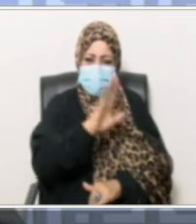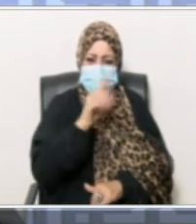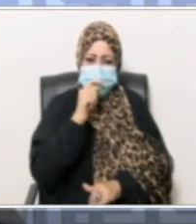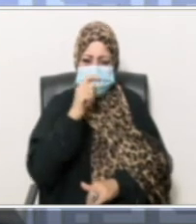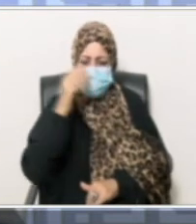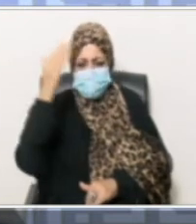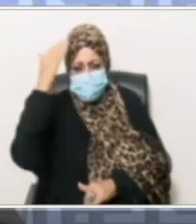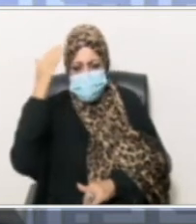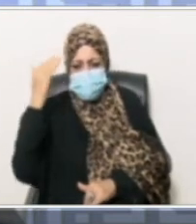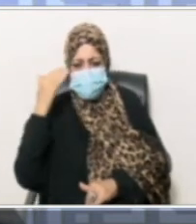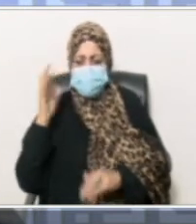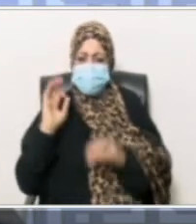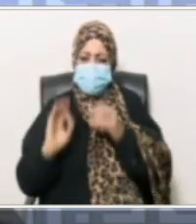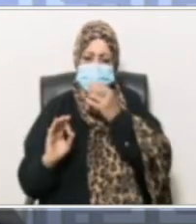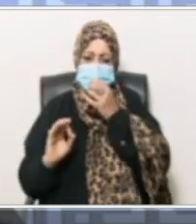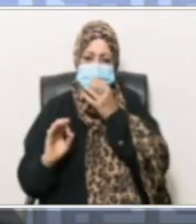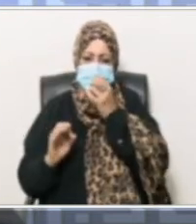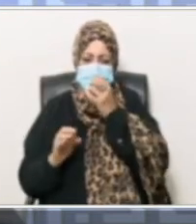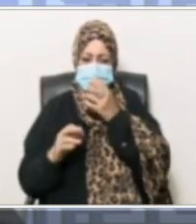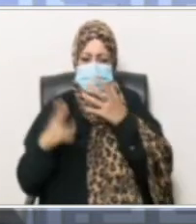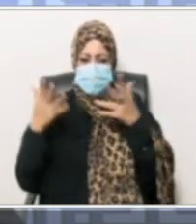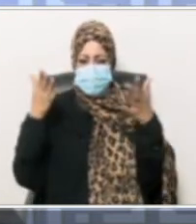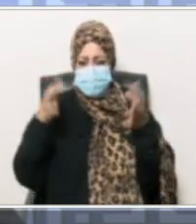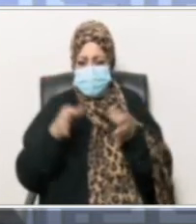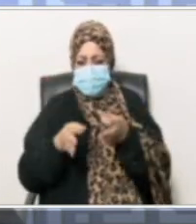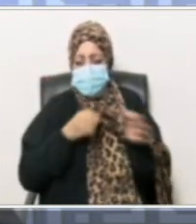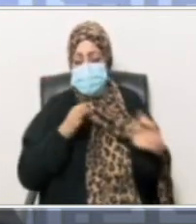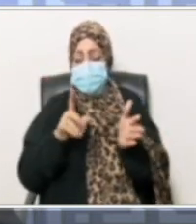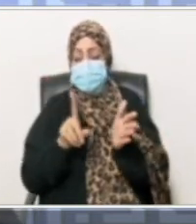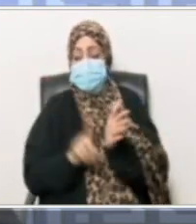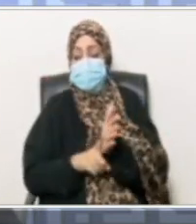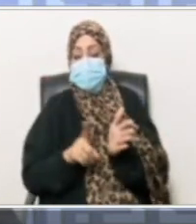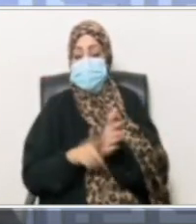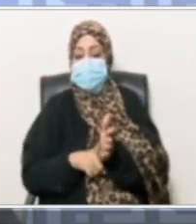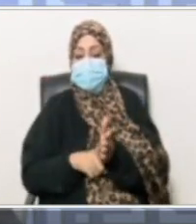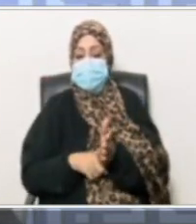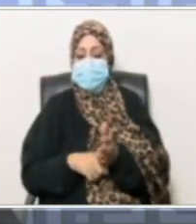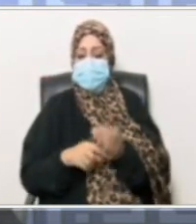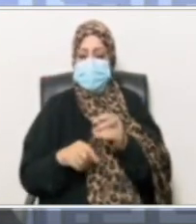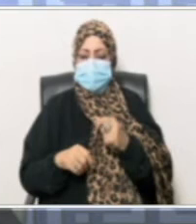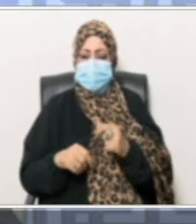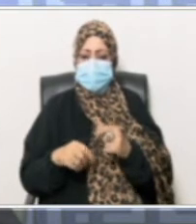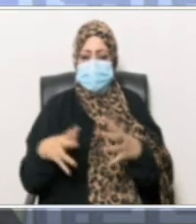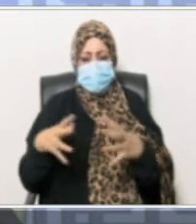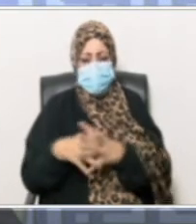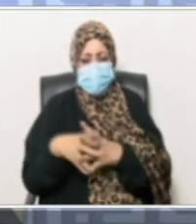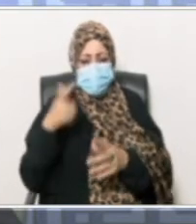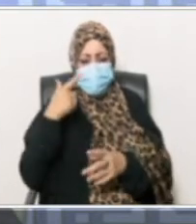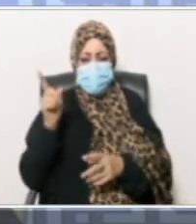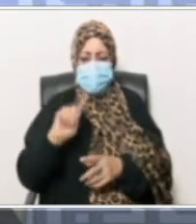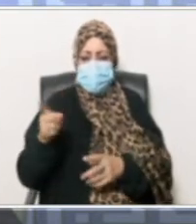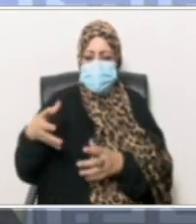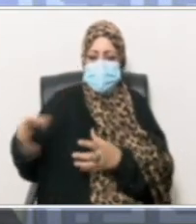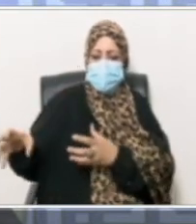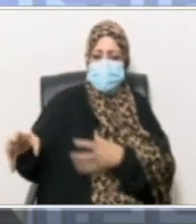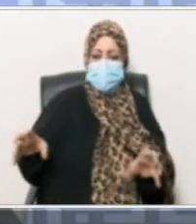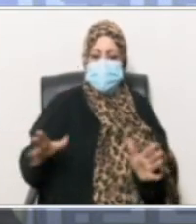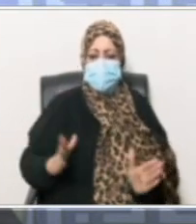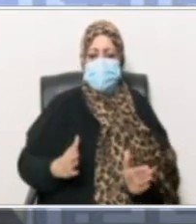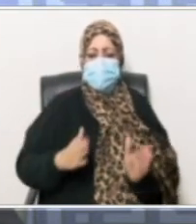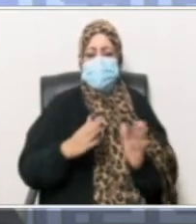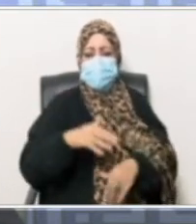بالضوابط الشرعية، لم تختلط بالرجال ولم تتكشف، لم تبدي عورتها